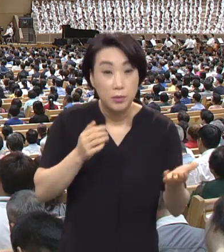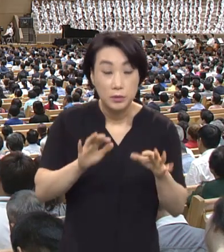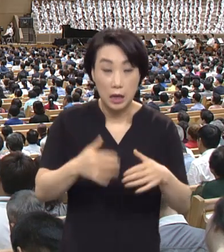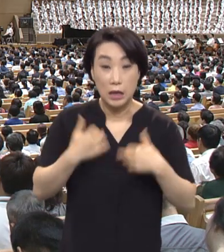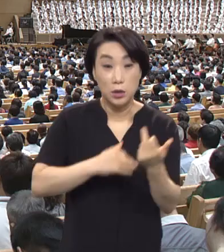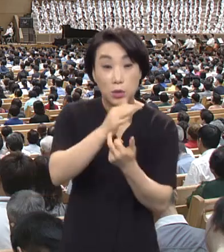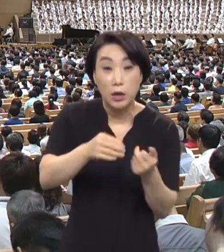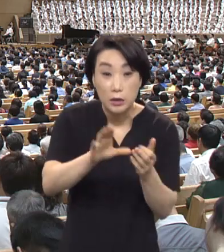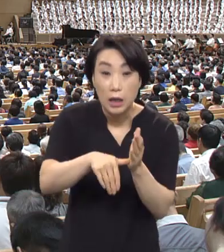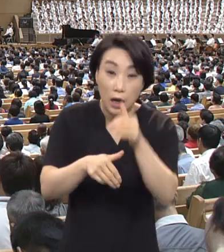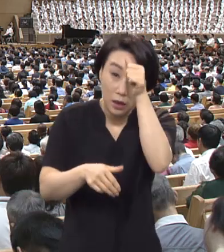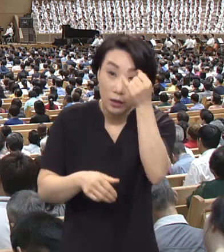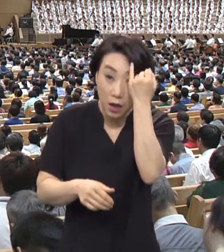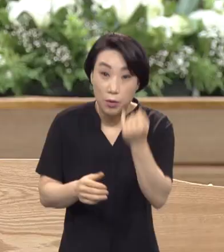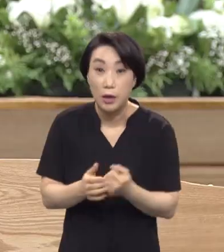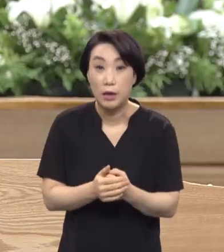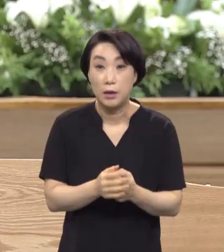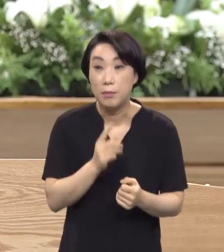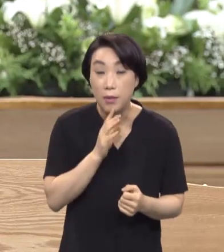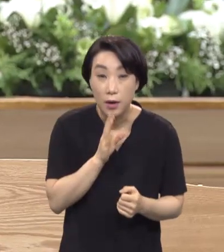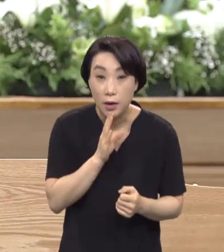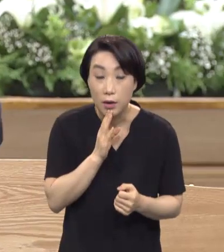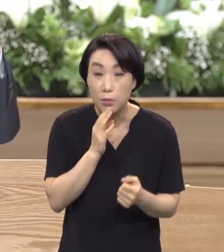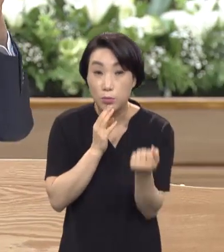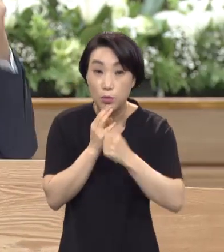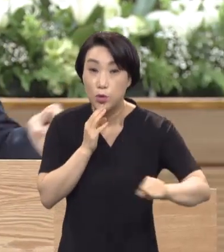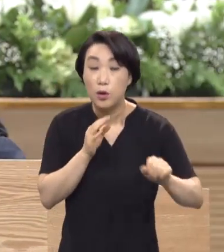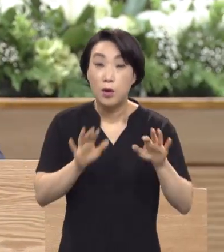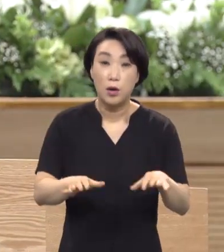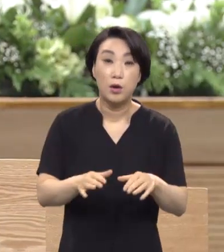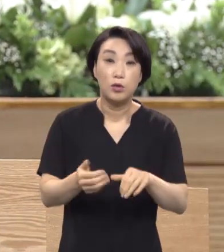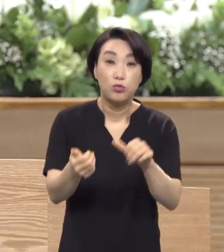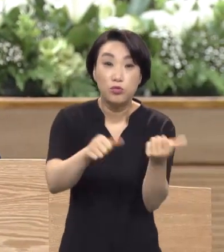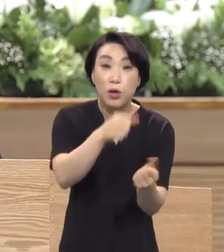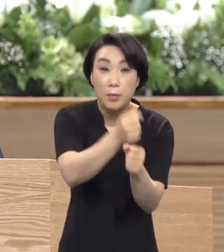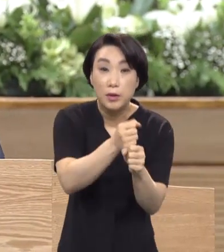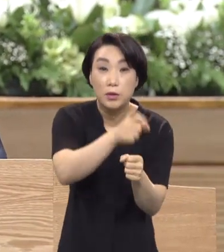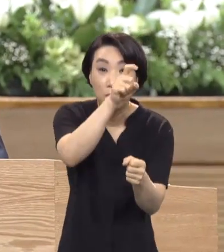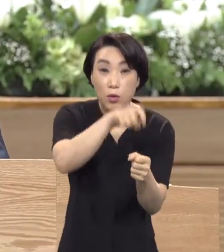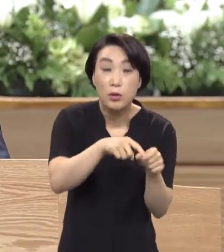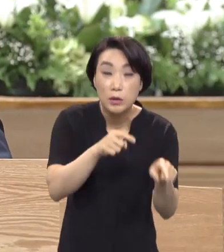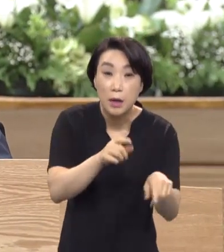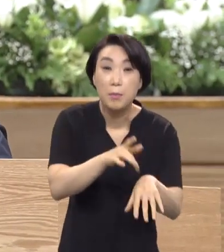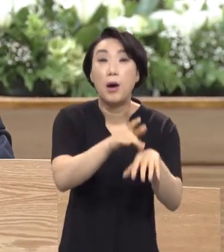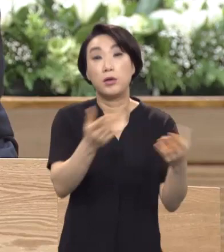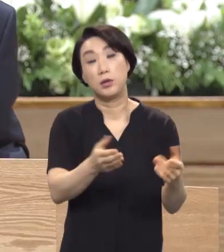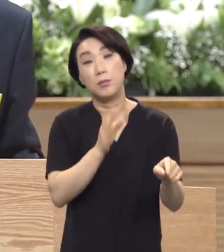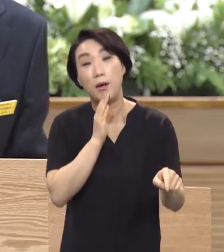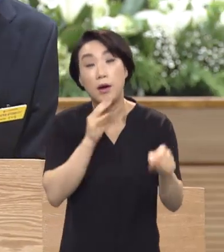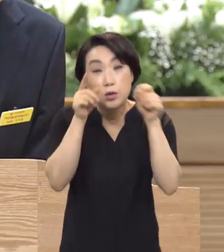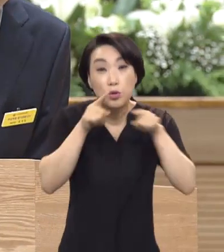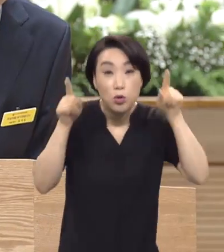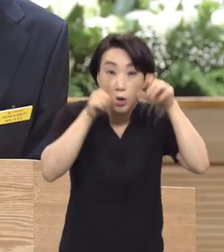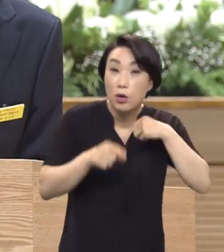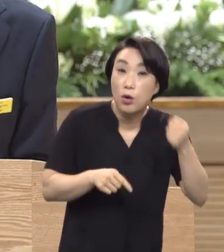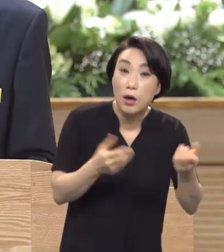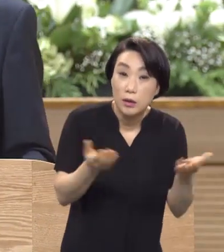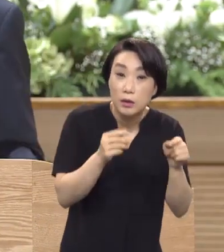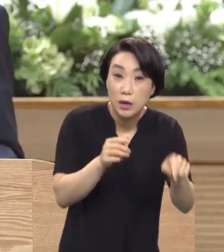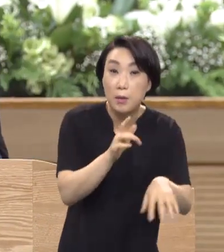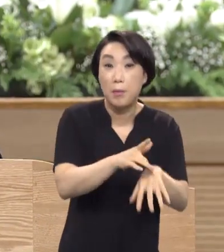아담하고 오더라 이 말이오. 불순종하게 만들어서 죽이는 게 마귀 일이요. 지옥 보내는 것이 마귀